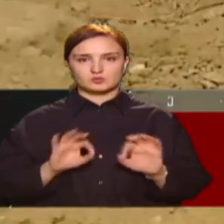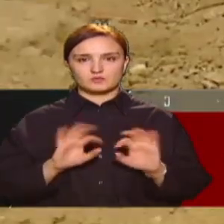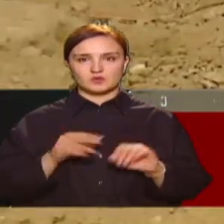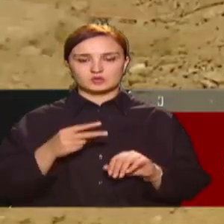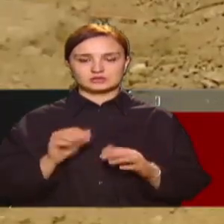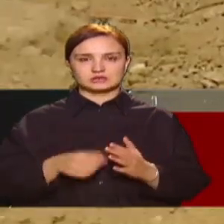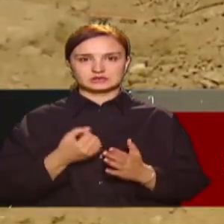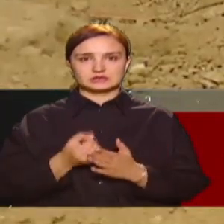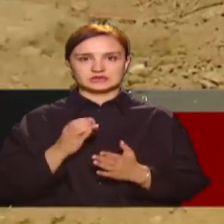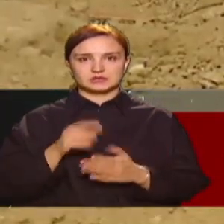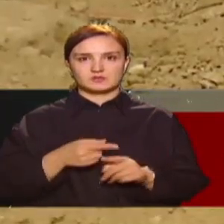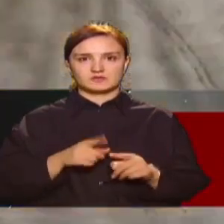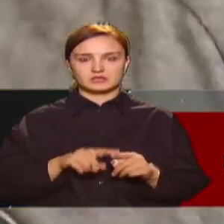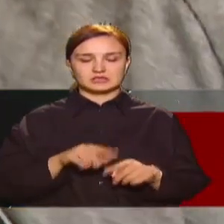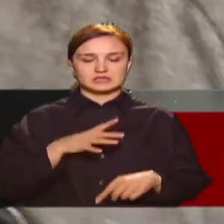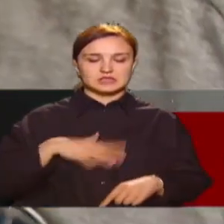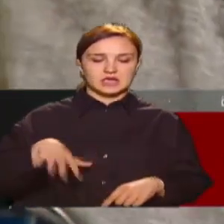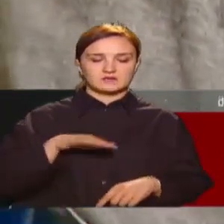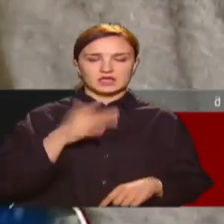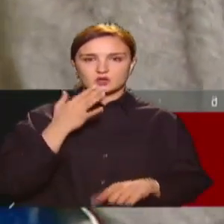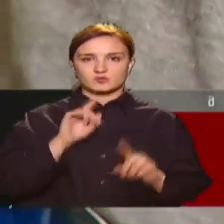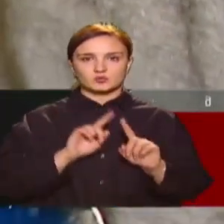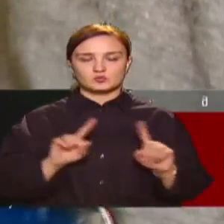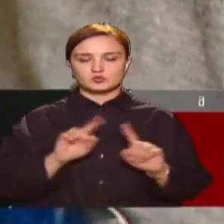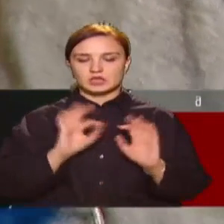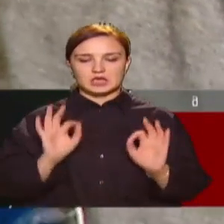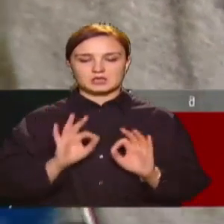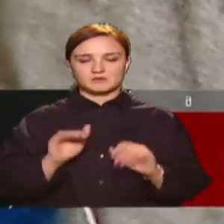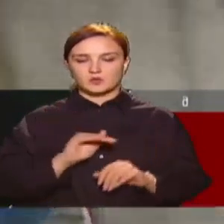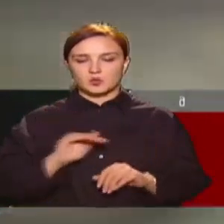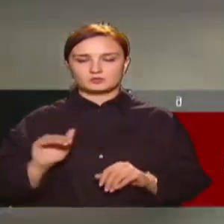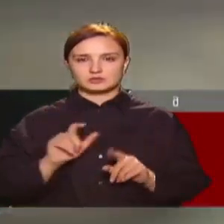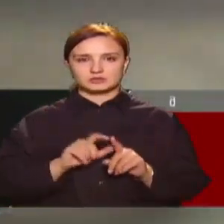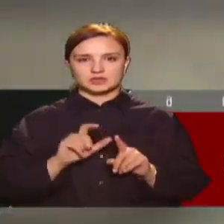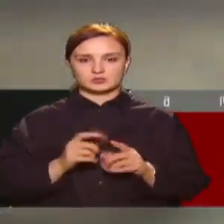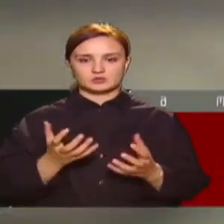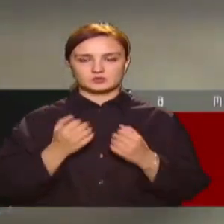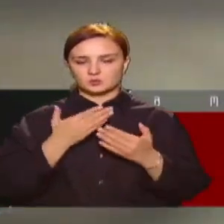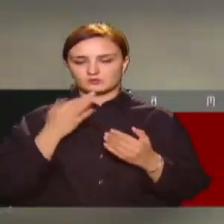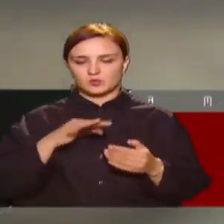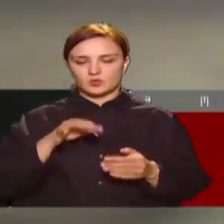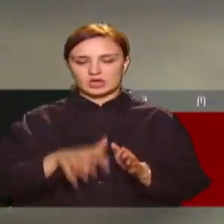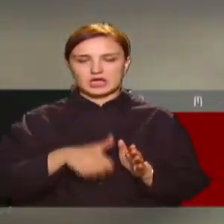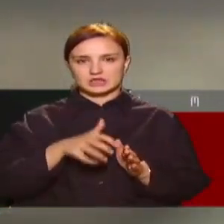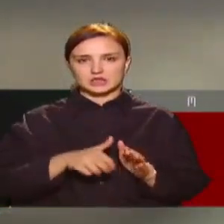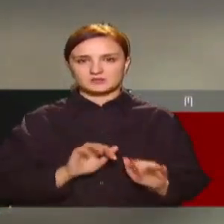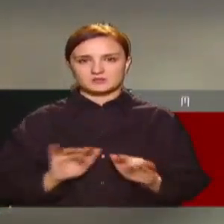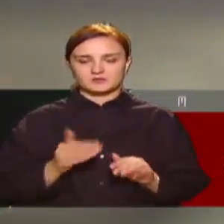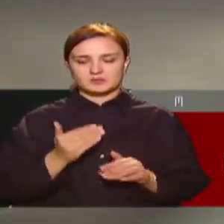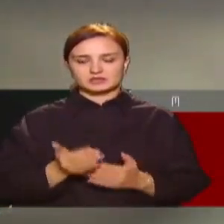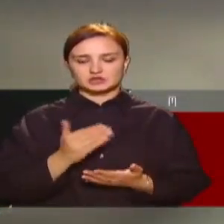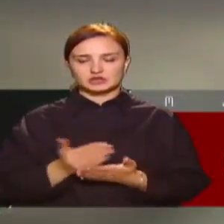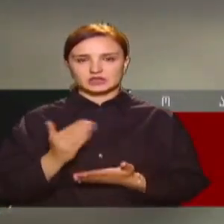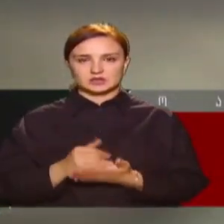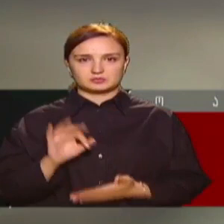20 სექტემბრამდე არც სააგენტოს და არც საქართველოს ეროვნულ მუზეუმს არავითარი ოფიციალური ცნობა არ მიუღია გათხრების მიმდინარეობის ან მათი